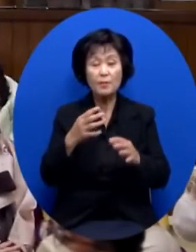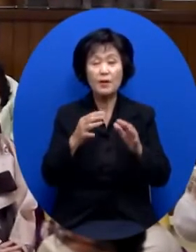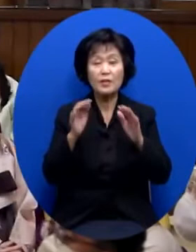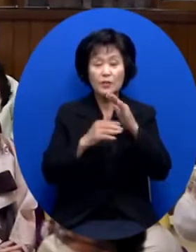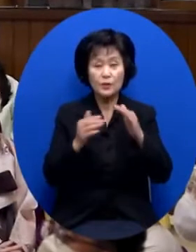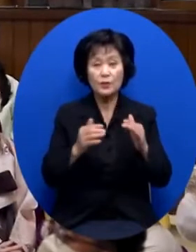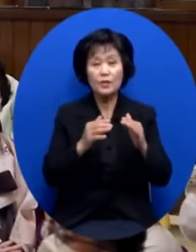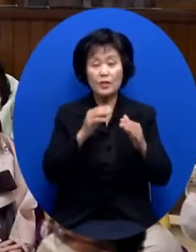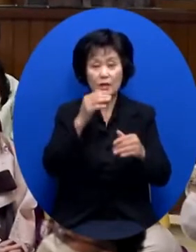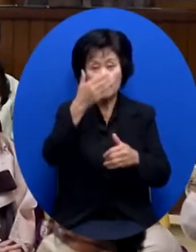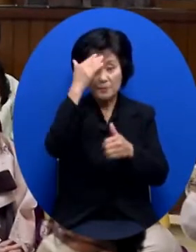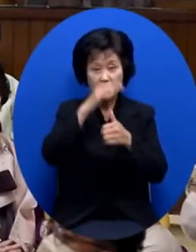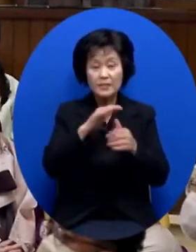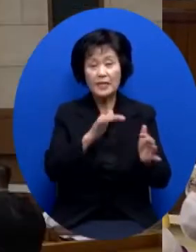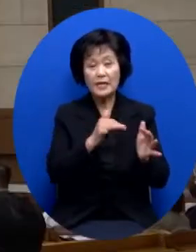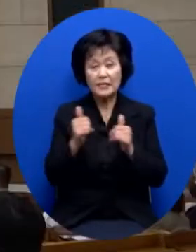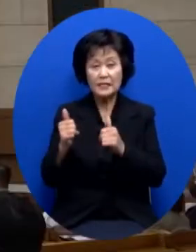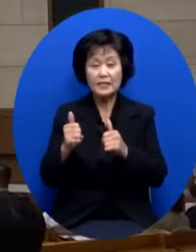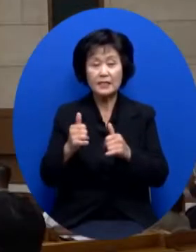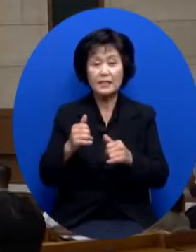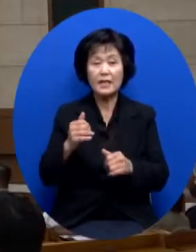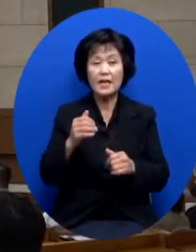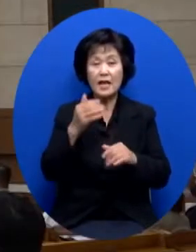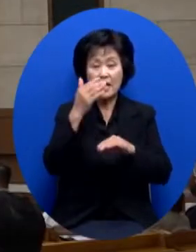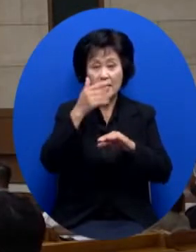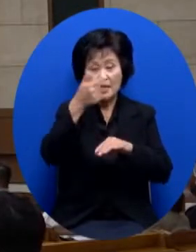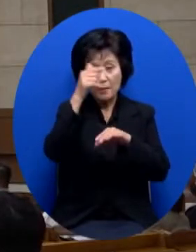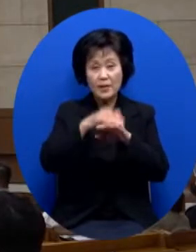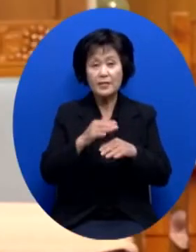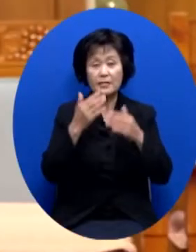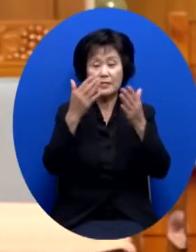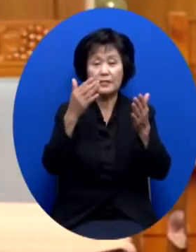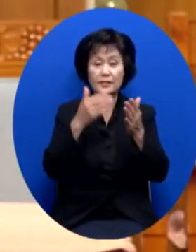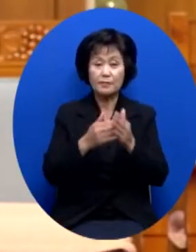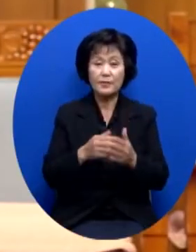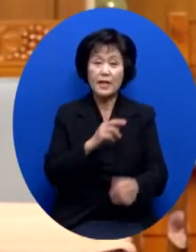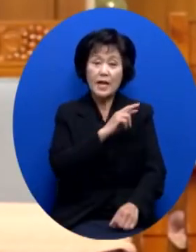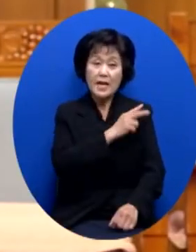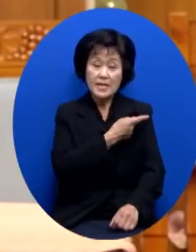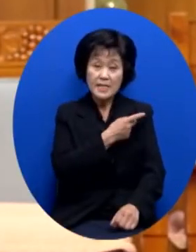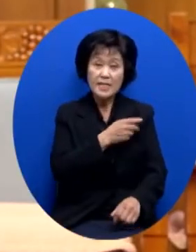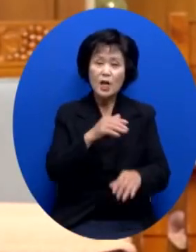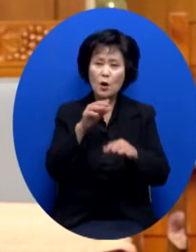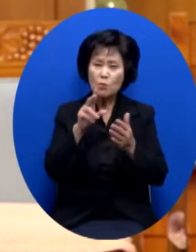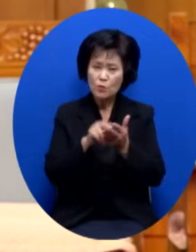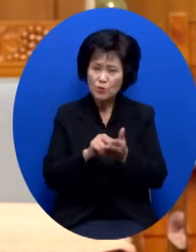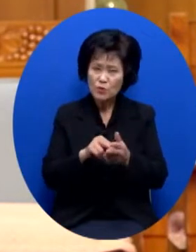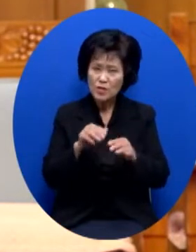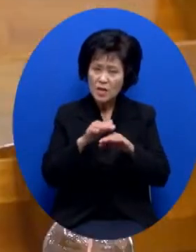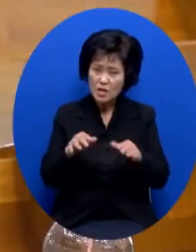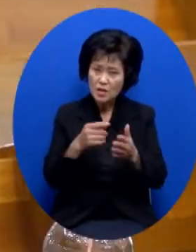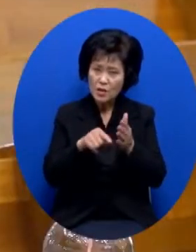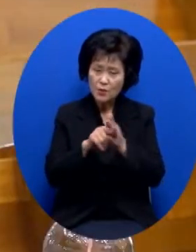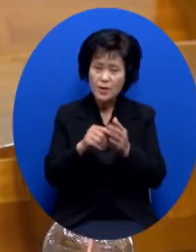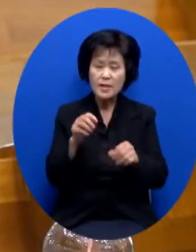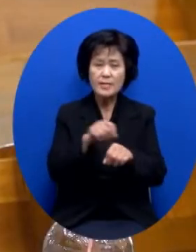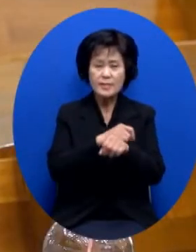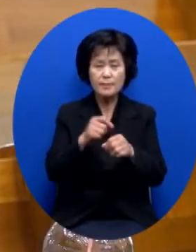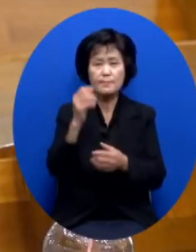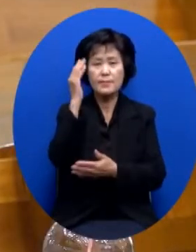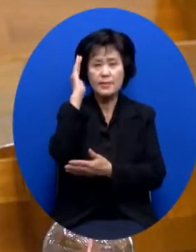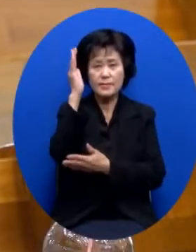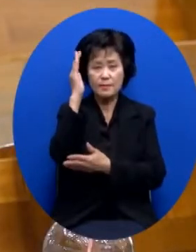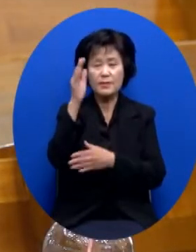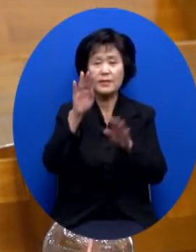시간을 가졌습니다. 예장 통합 순천남노회 이단사이비 대책위원회가 이단대책 특별 세미나를